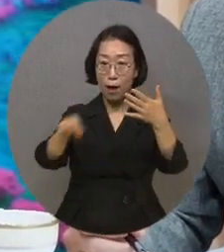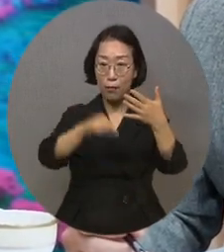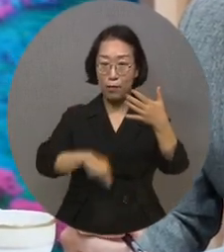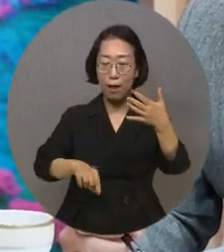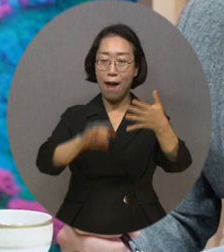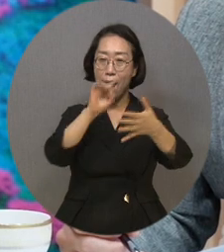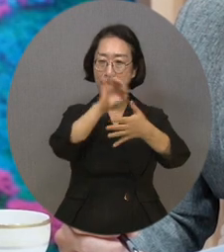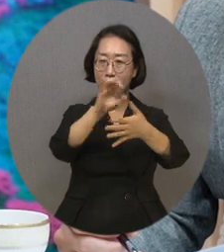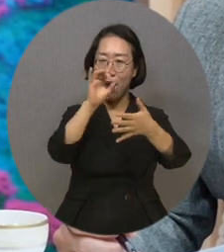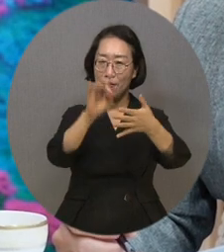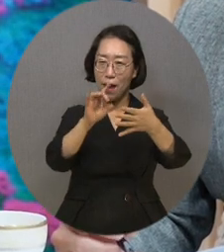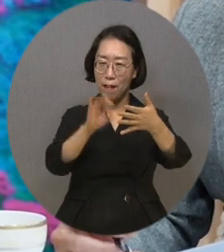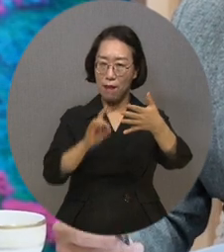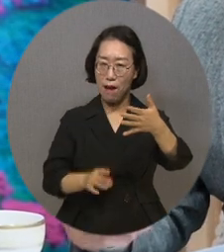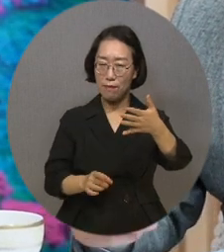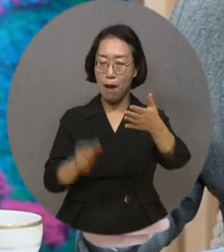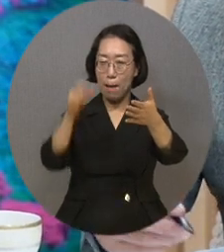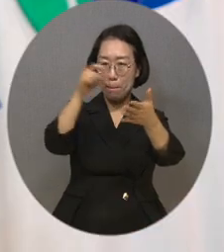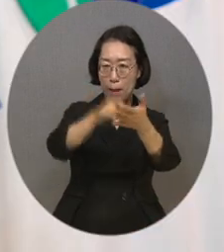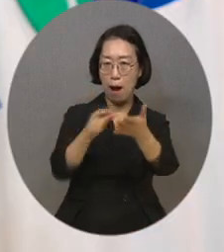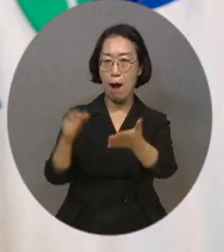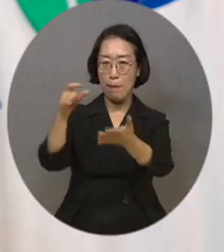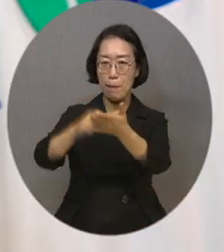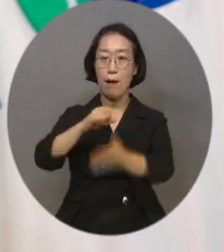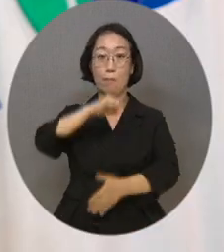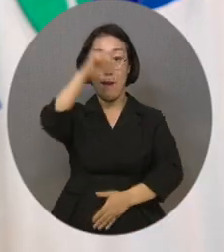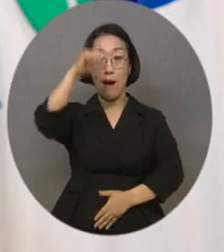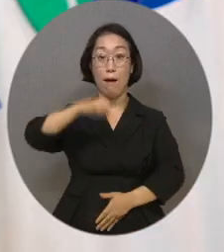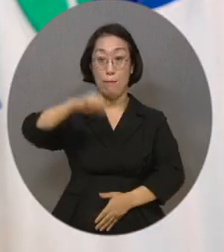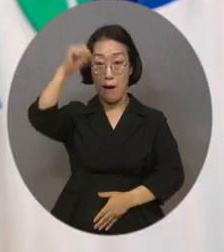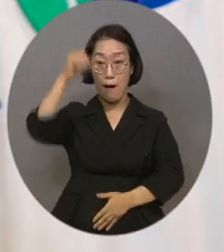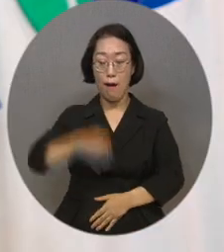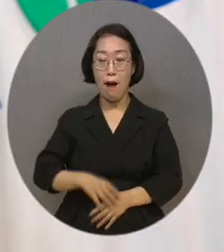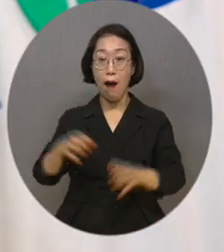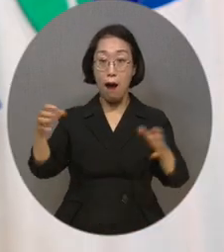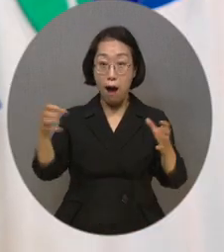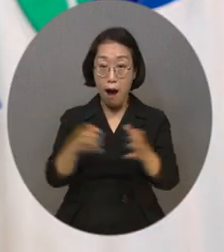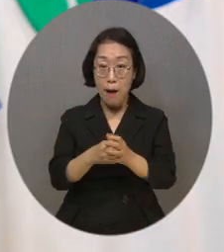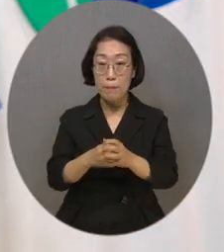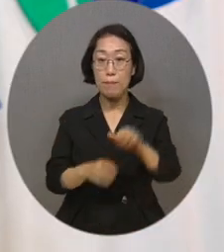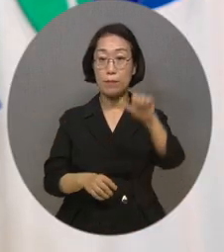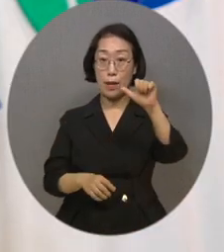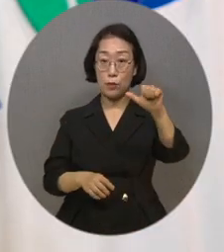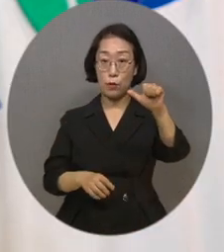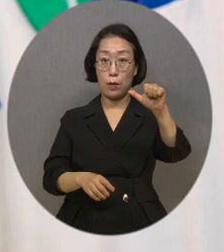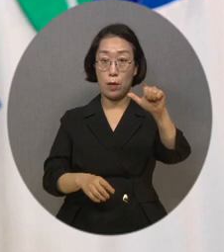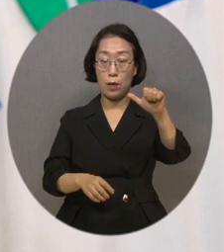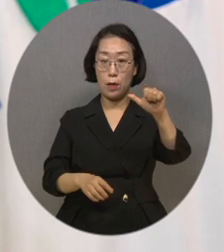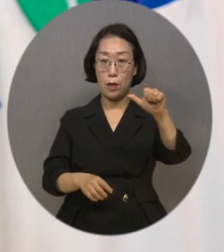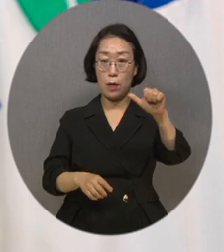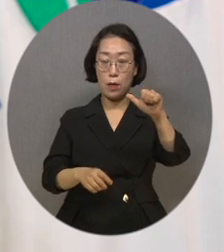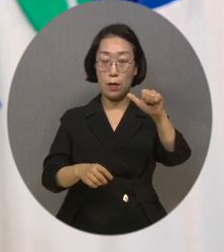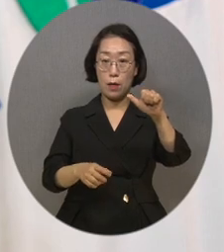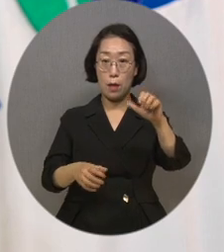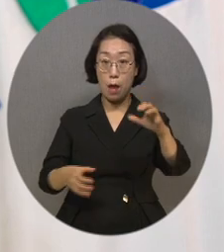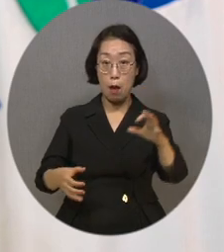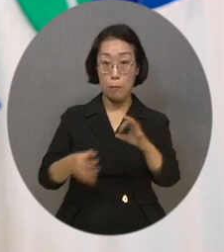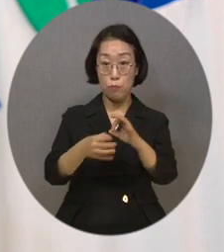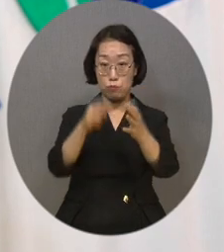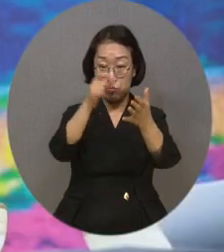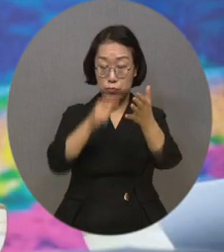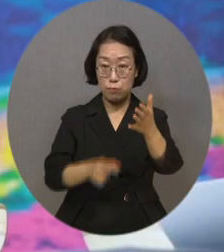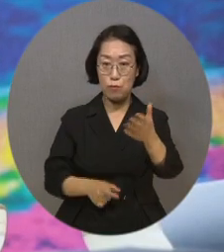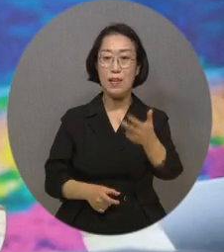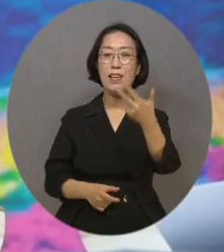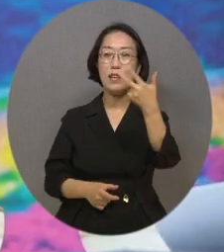개씩은 다 지금 등재를 하고 있습니다. 그리고 그 다 합해서 이 5개 프로그램에 7개의 보물을 이제 갖게